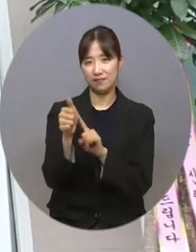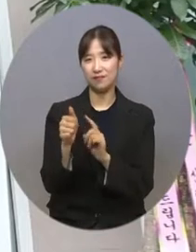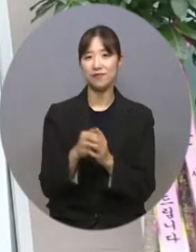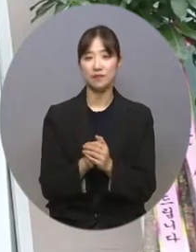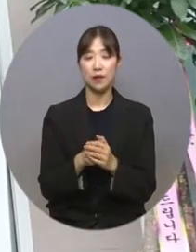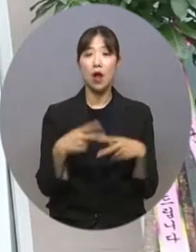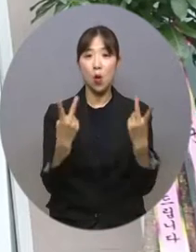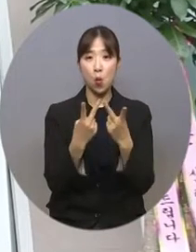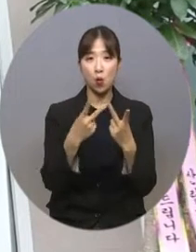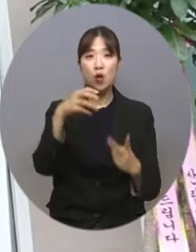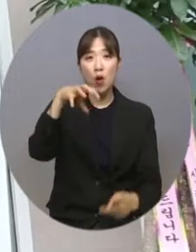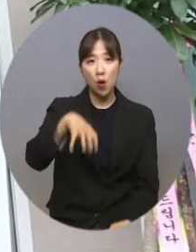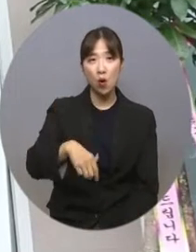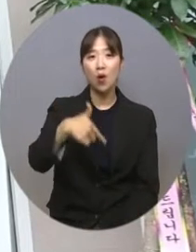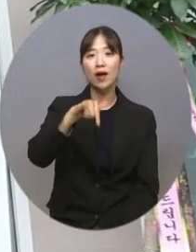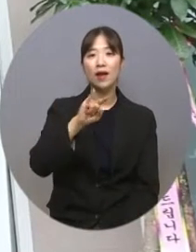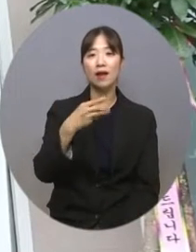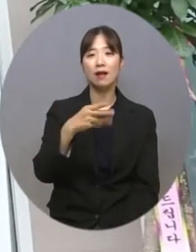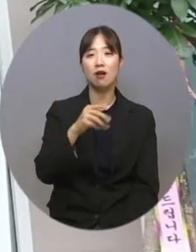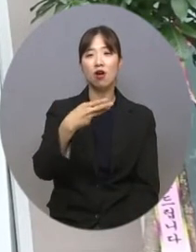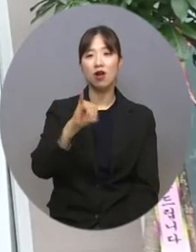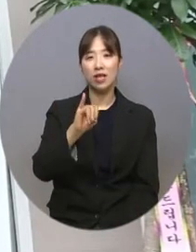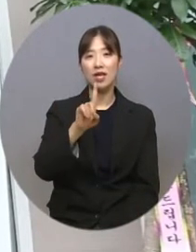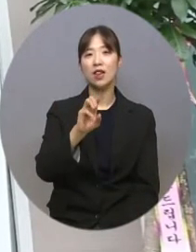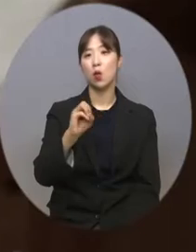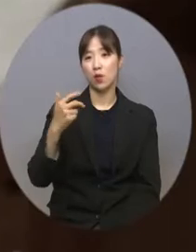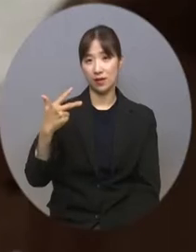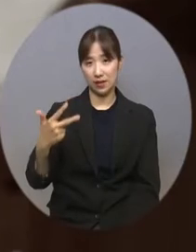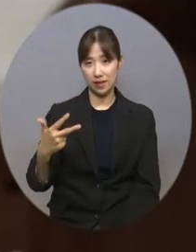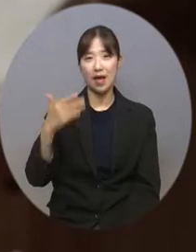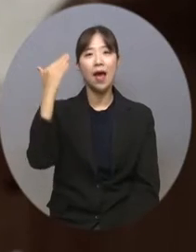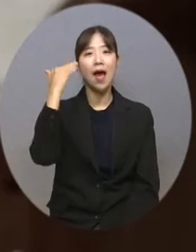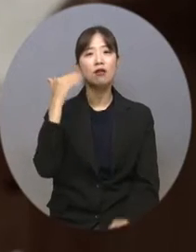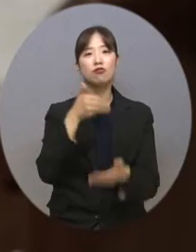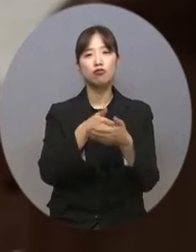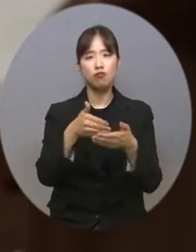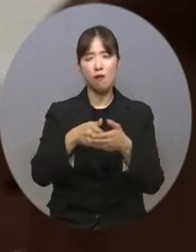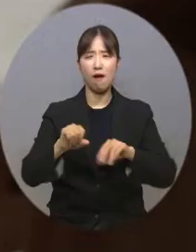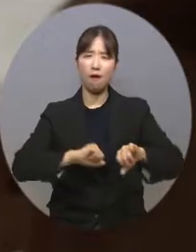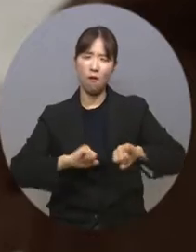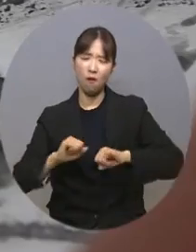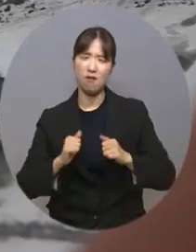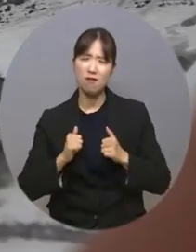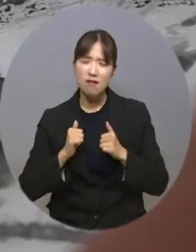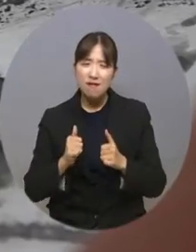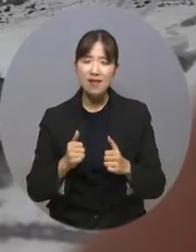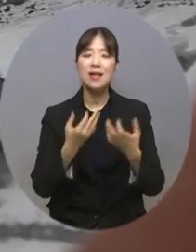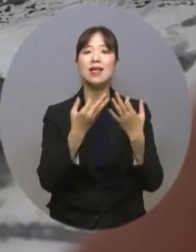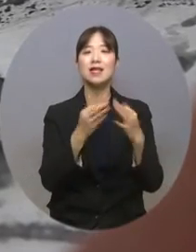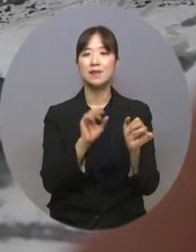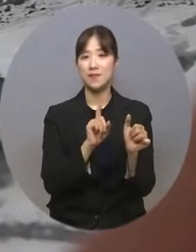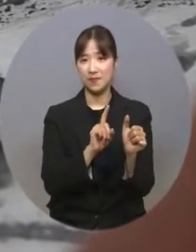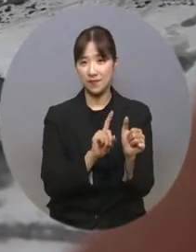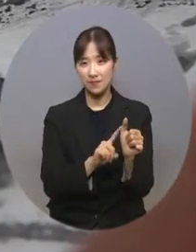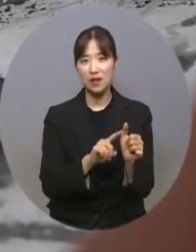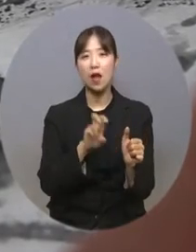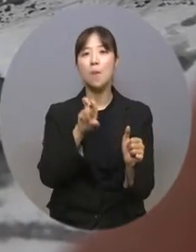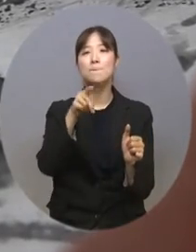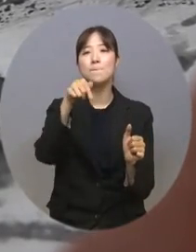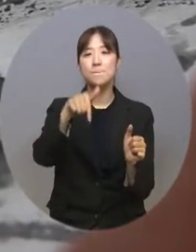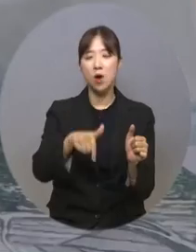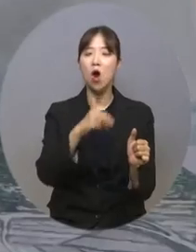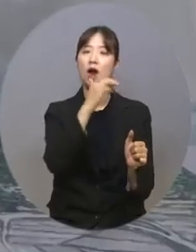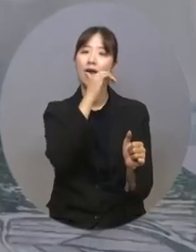곡성군에 위치한 갤러리 107에서는 한국화로 왕성한 활동을 하고 있는 김기술 작가의 먹의